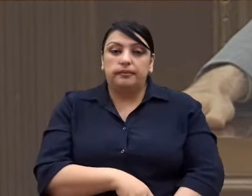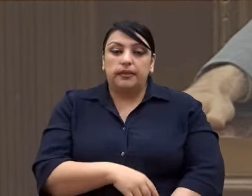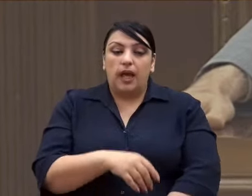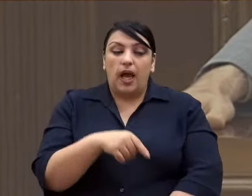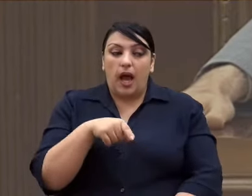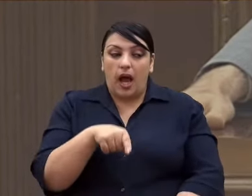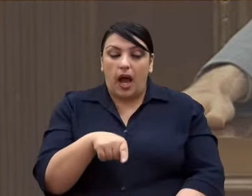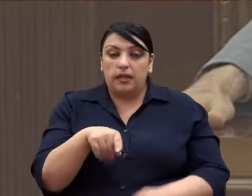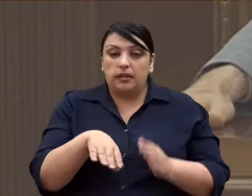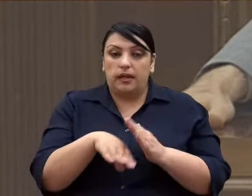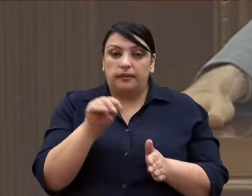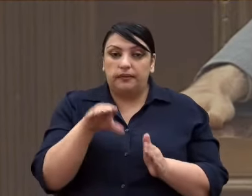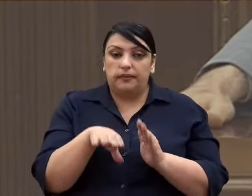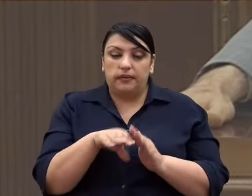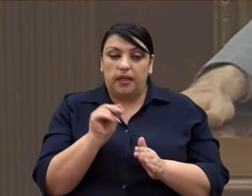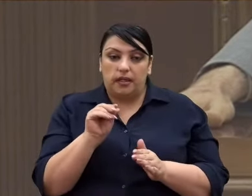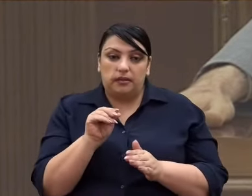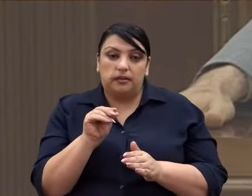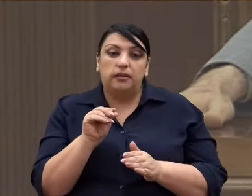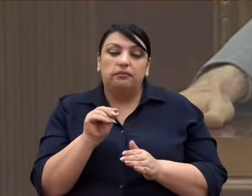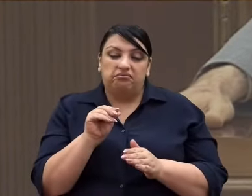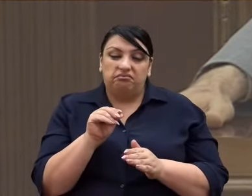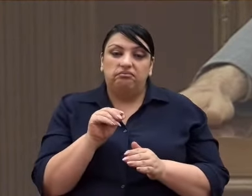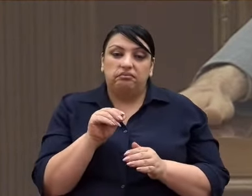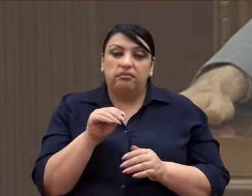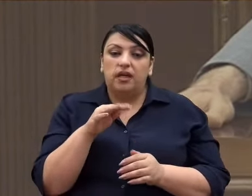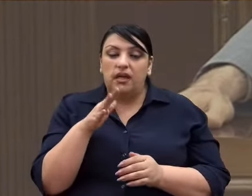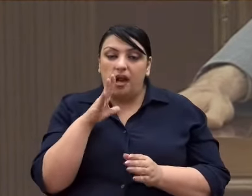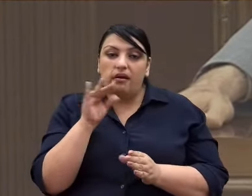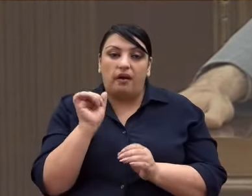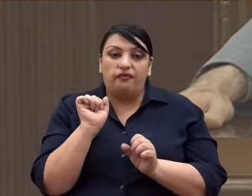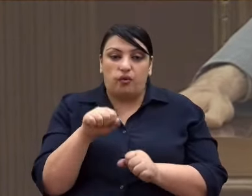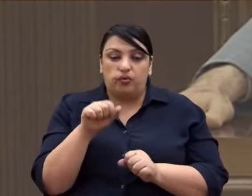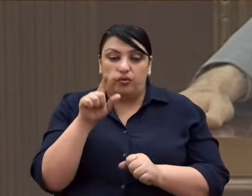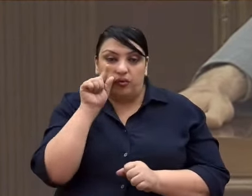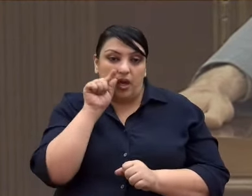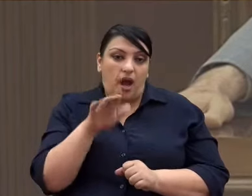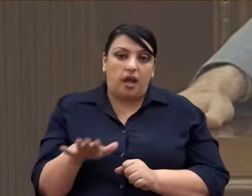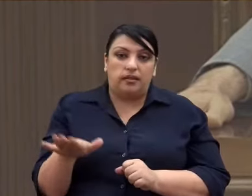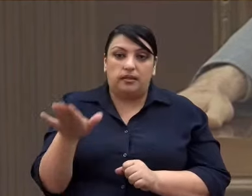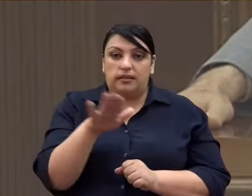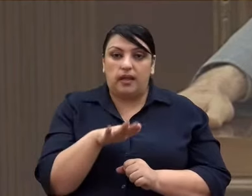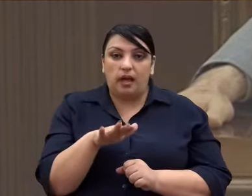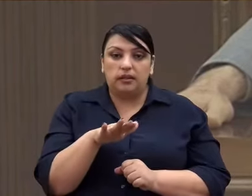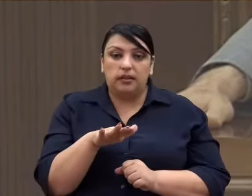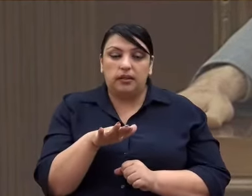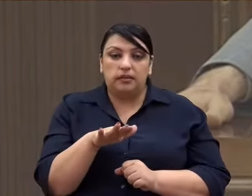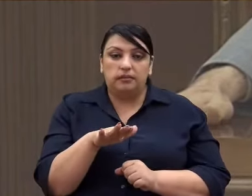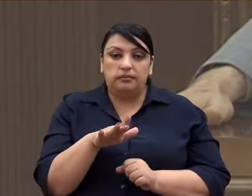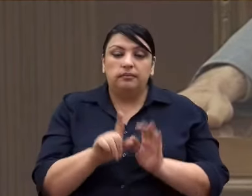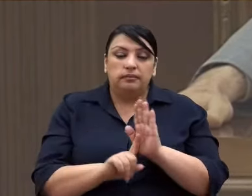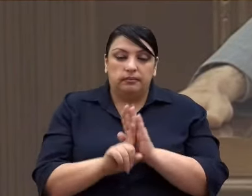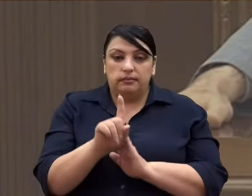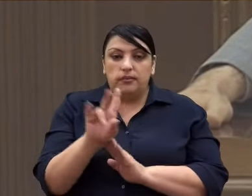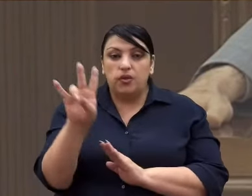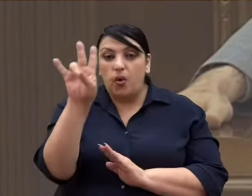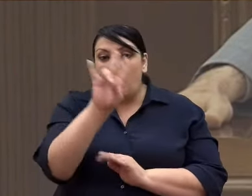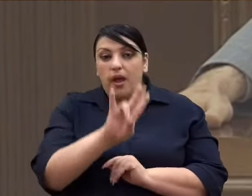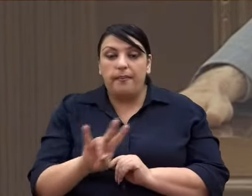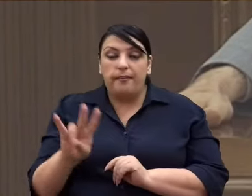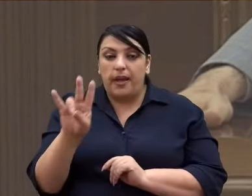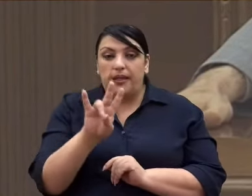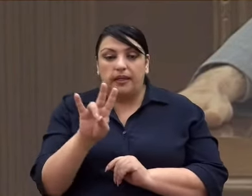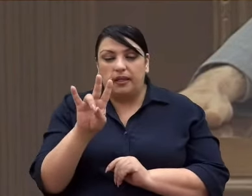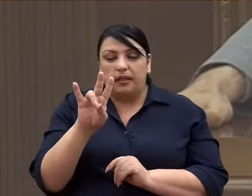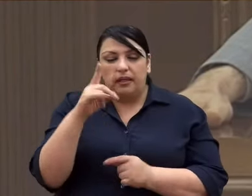անցկացումը հնարավորություն է Հայաստանին դուրս գալ առաջին հերթին նոյեմբերի 9-ի